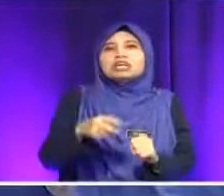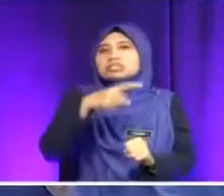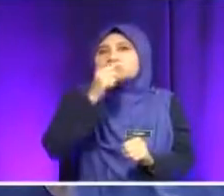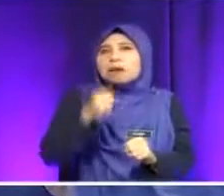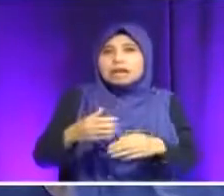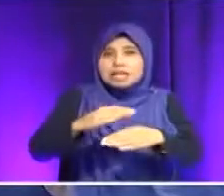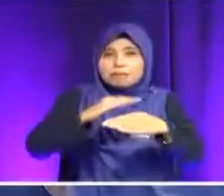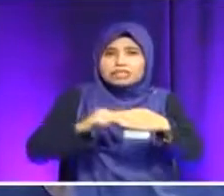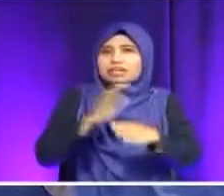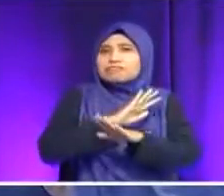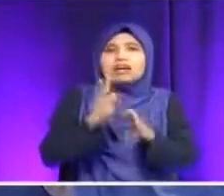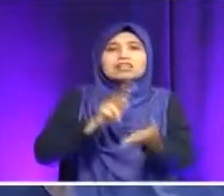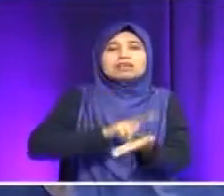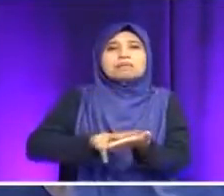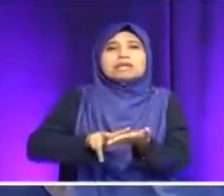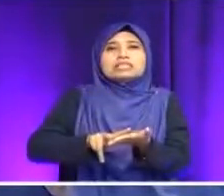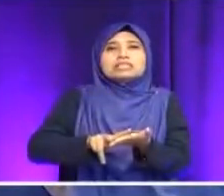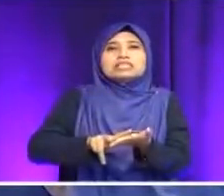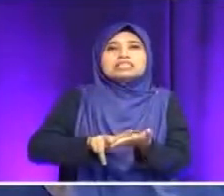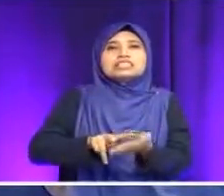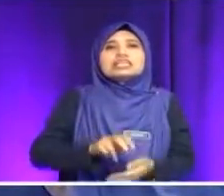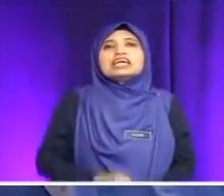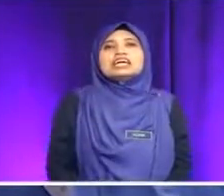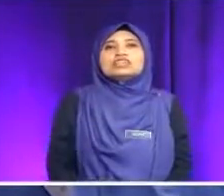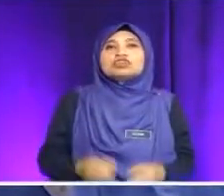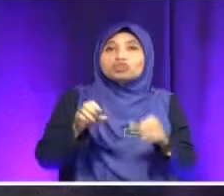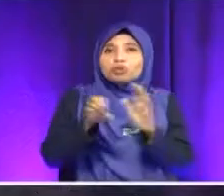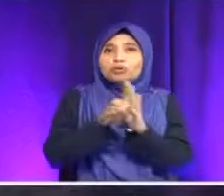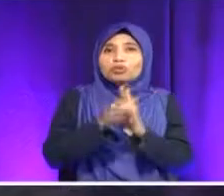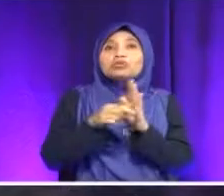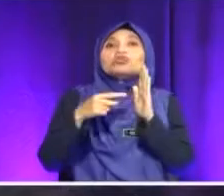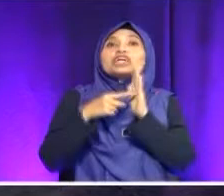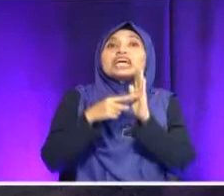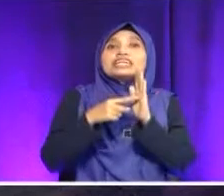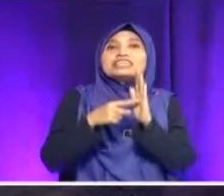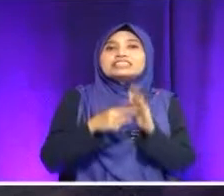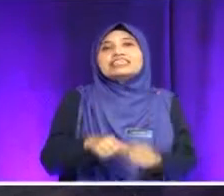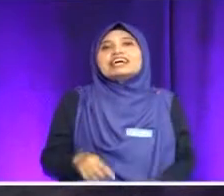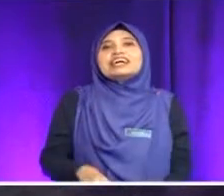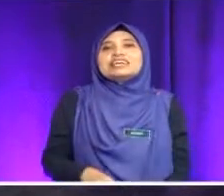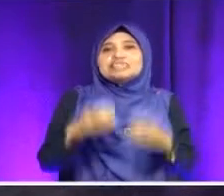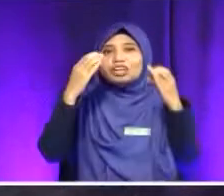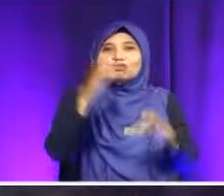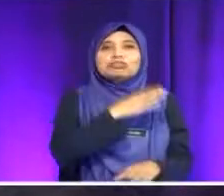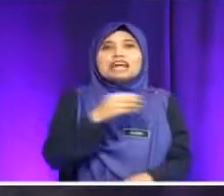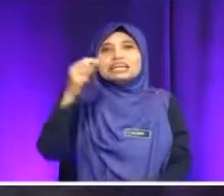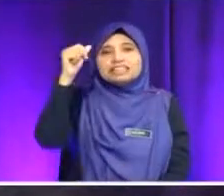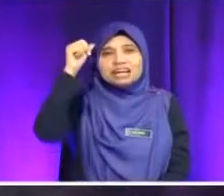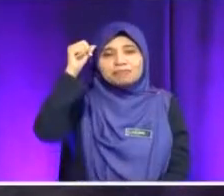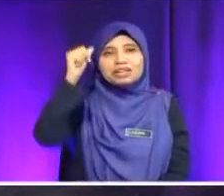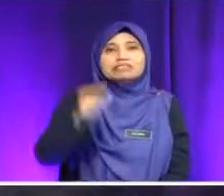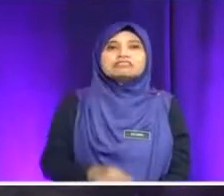kemasukan tengok saya dengan iman Oke baju murid-murid kaum